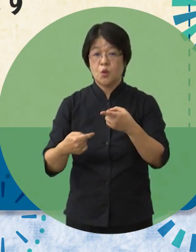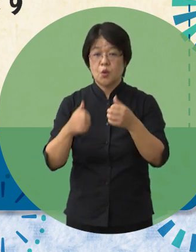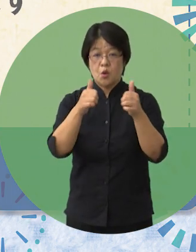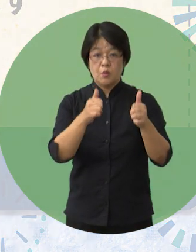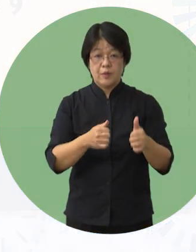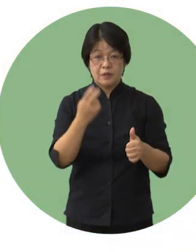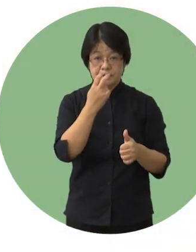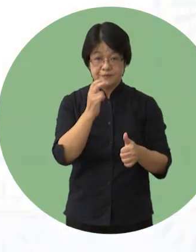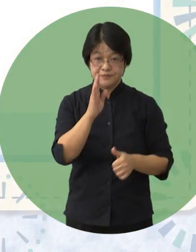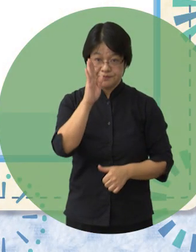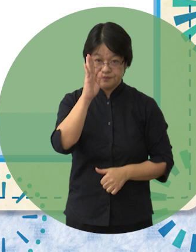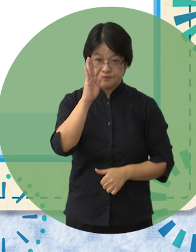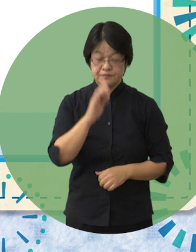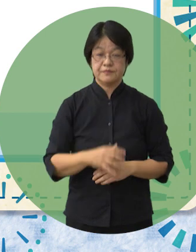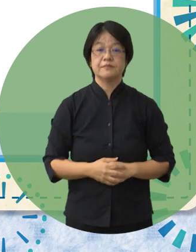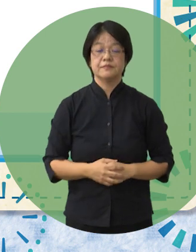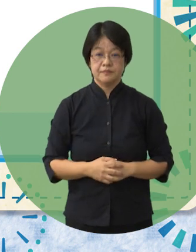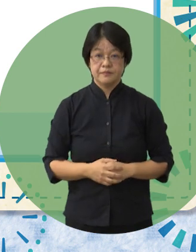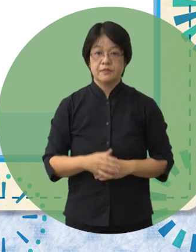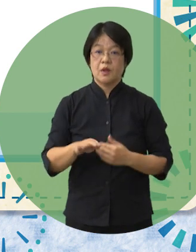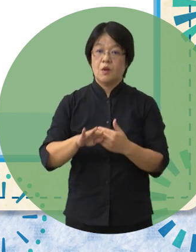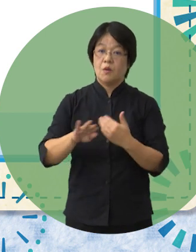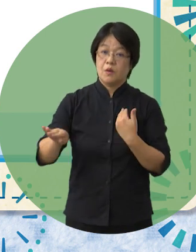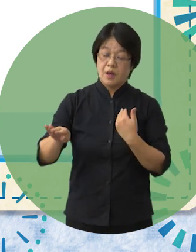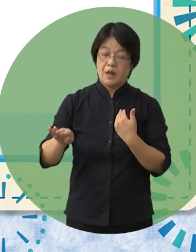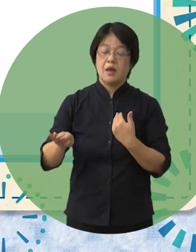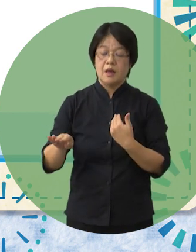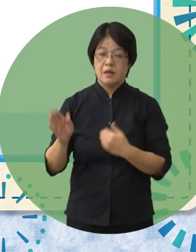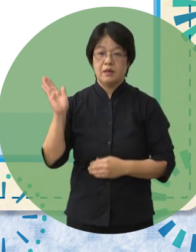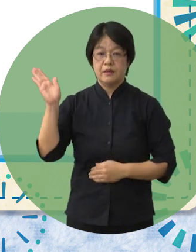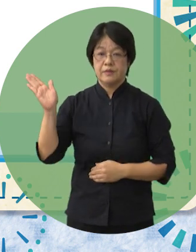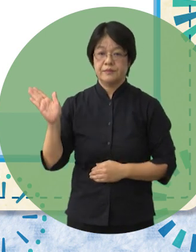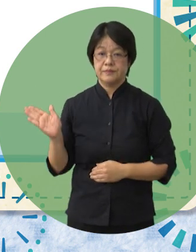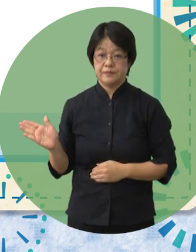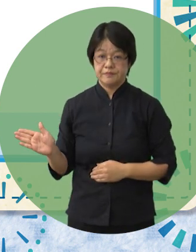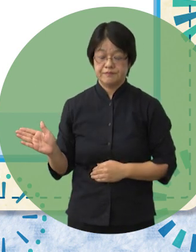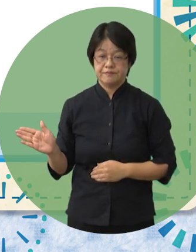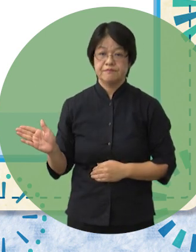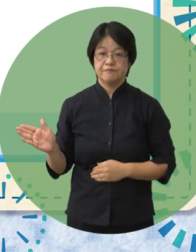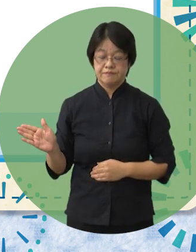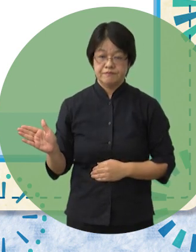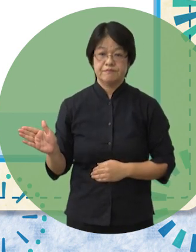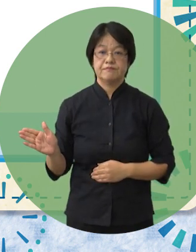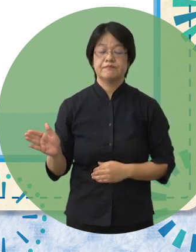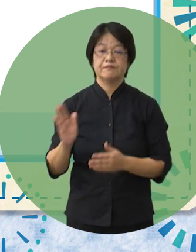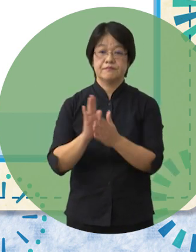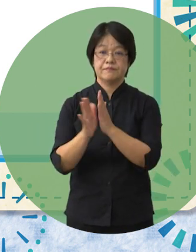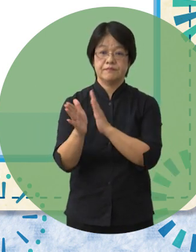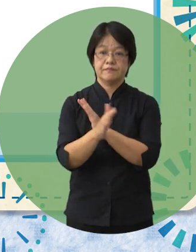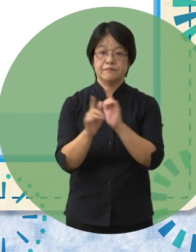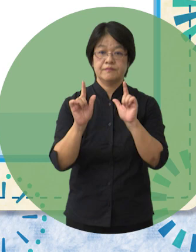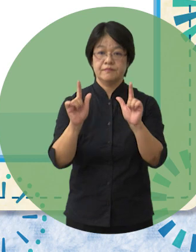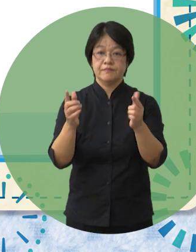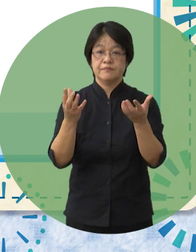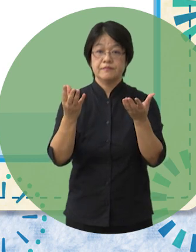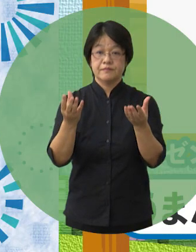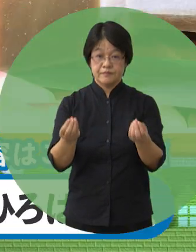ください。その他のお知らせはご覧の通りです。以上、県からのお知らせでした